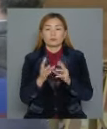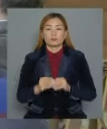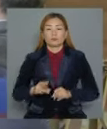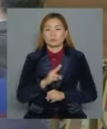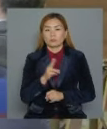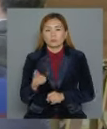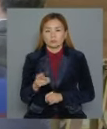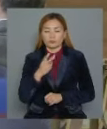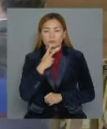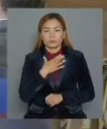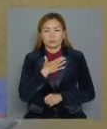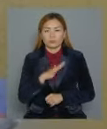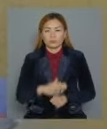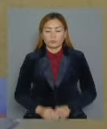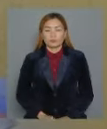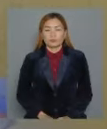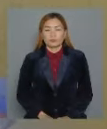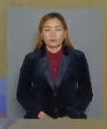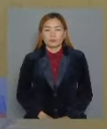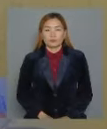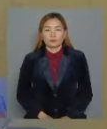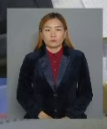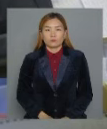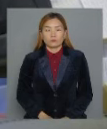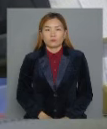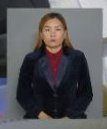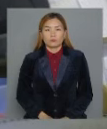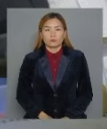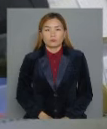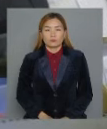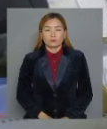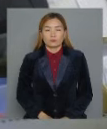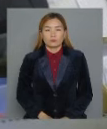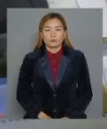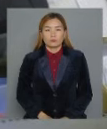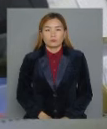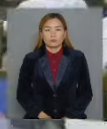ешкімнің де көңілі тола қоймады. Нұрлыбек Бағыт, Тілек Қабылғұмаров, жаңалық қызметі.